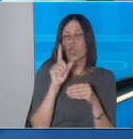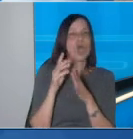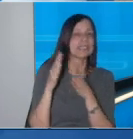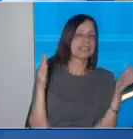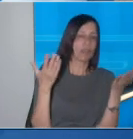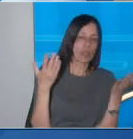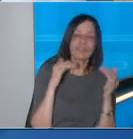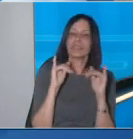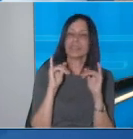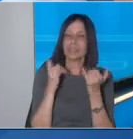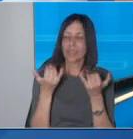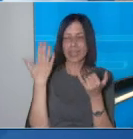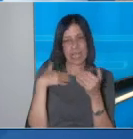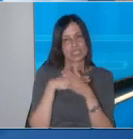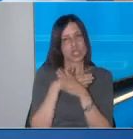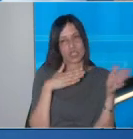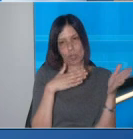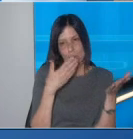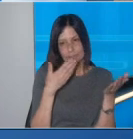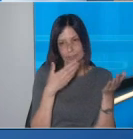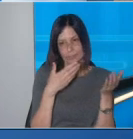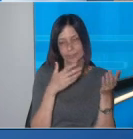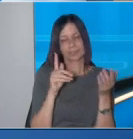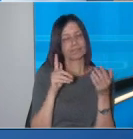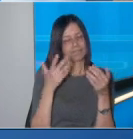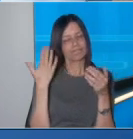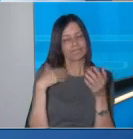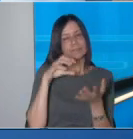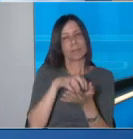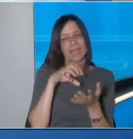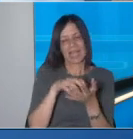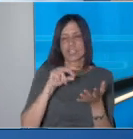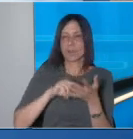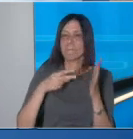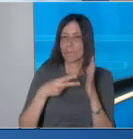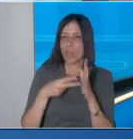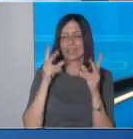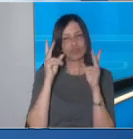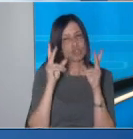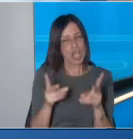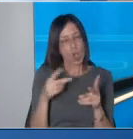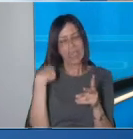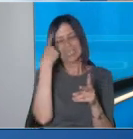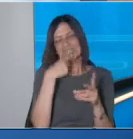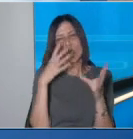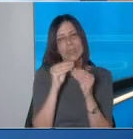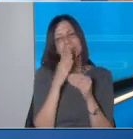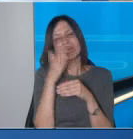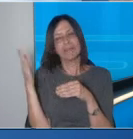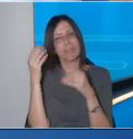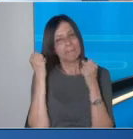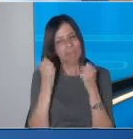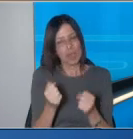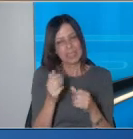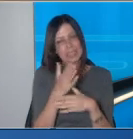הרדיקלי. נכון שהיה גם שמאל, אבל היה מרכז פוליטי שיכול להזדהות עם ימין ביטחוני, עם